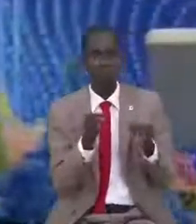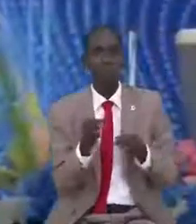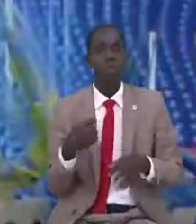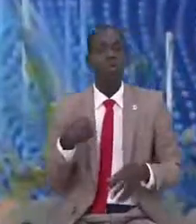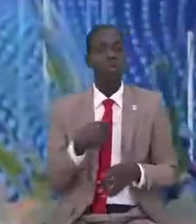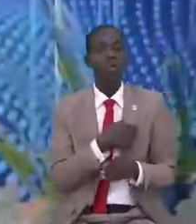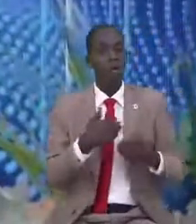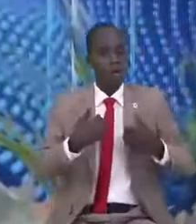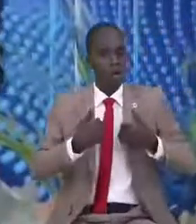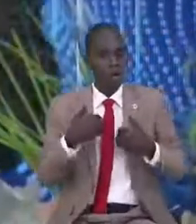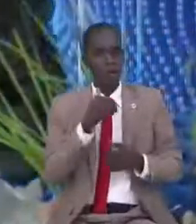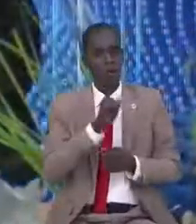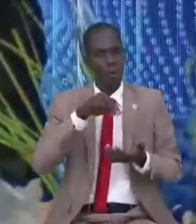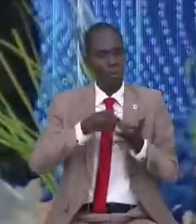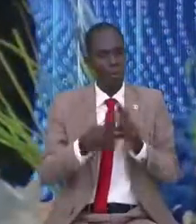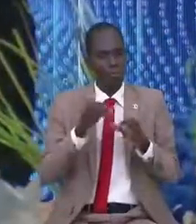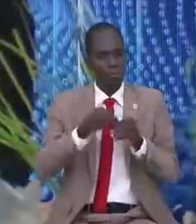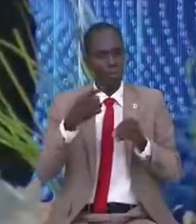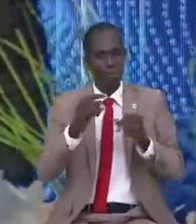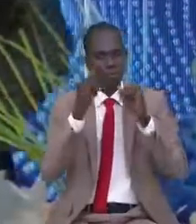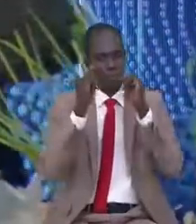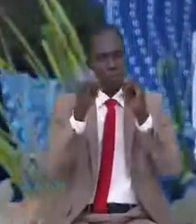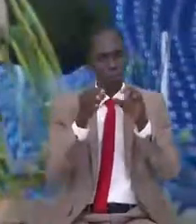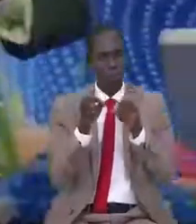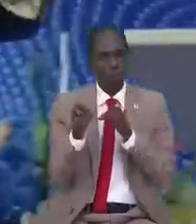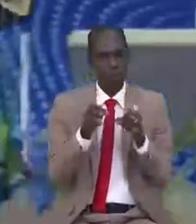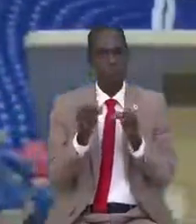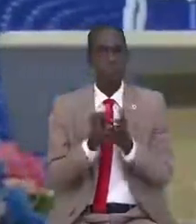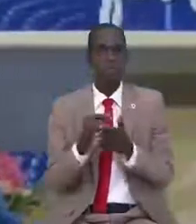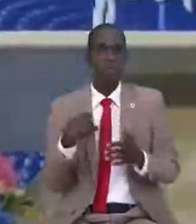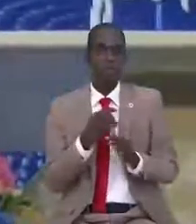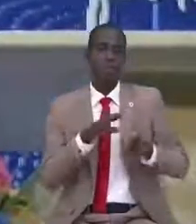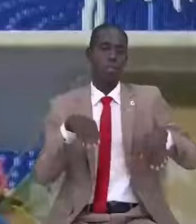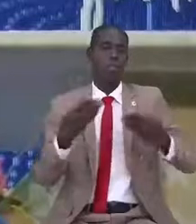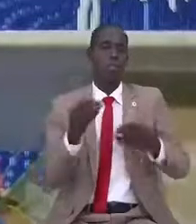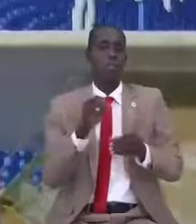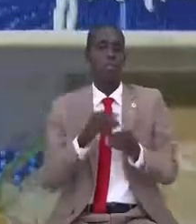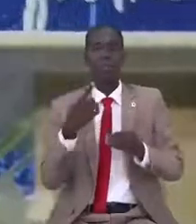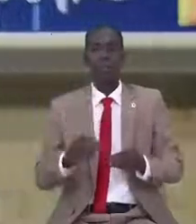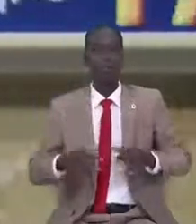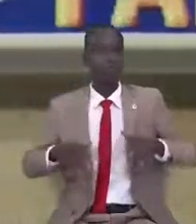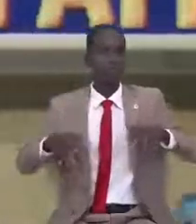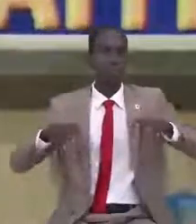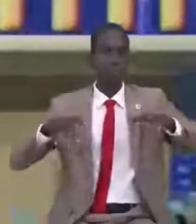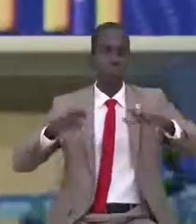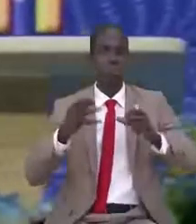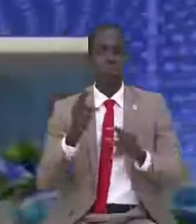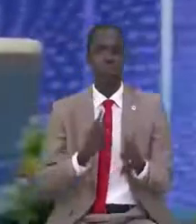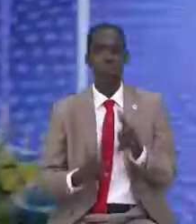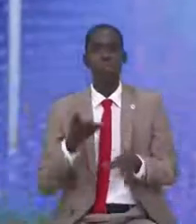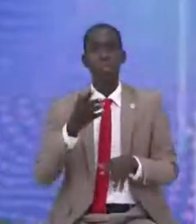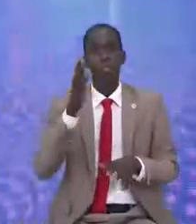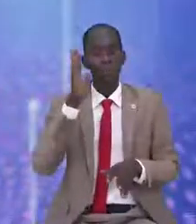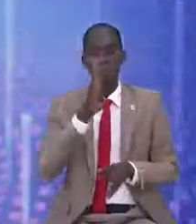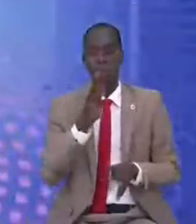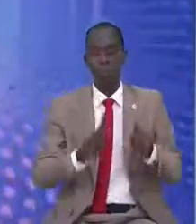donnons l'instruction, mais aussi il y a un objectif. Oui, dans l'assemblée, il y aura des gens